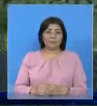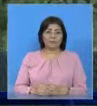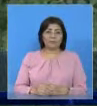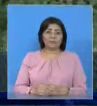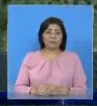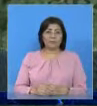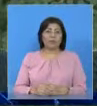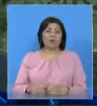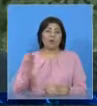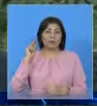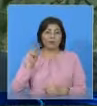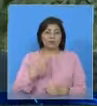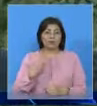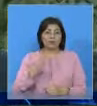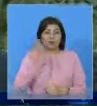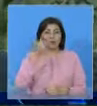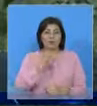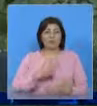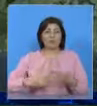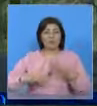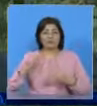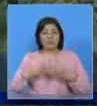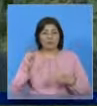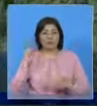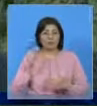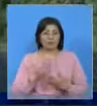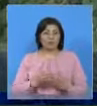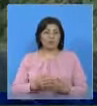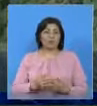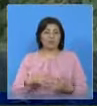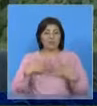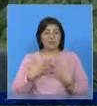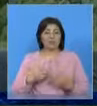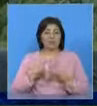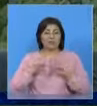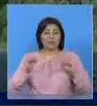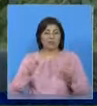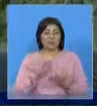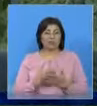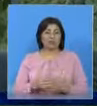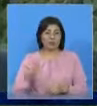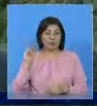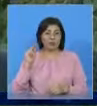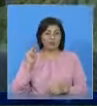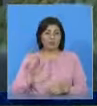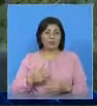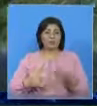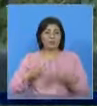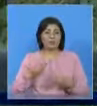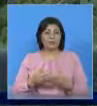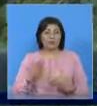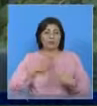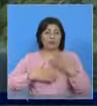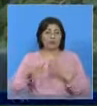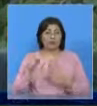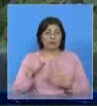обучения. Так как мы учились порядка 2 лет в дистанционном формате, мы сильно соскучились по школе. Правда, я уже привыкла к офлайн учебе, но все же рада,